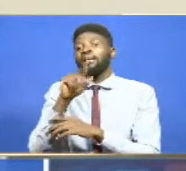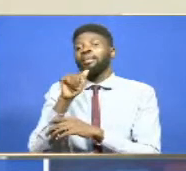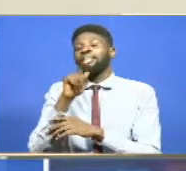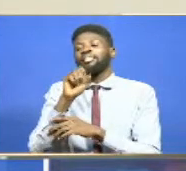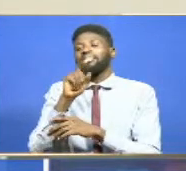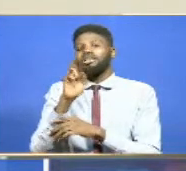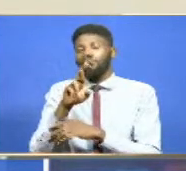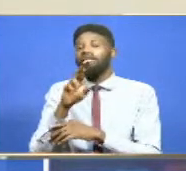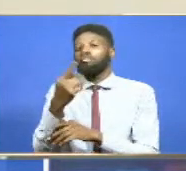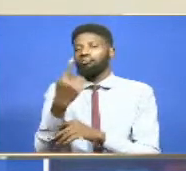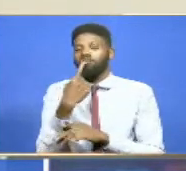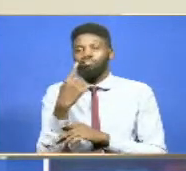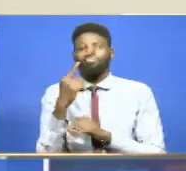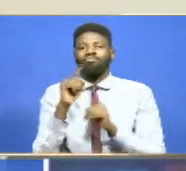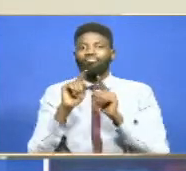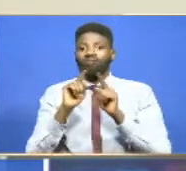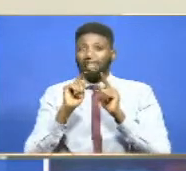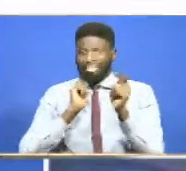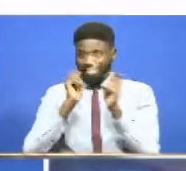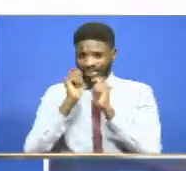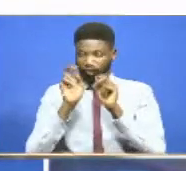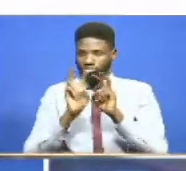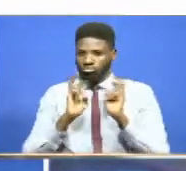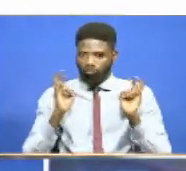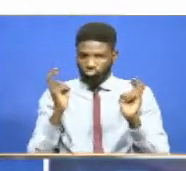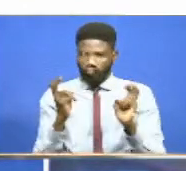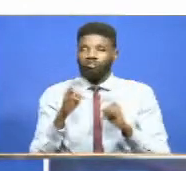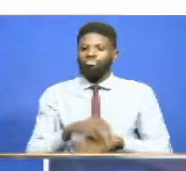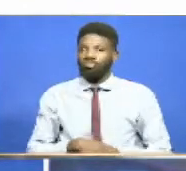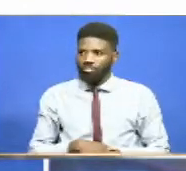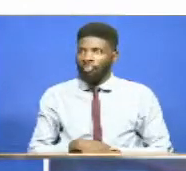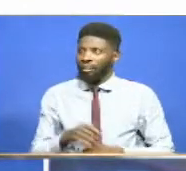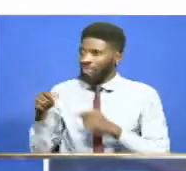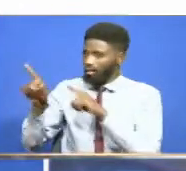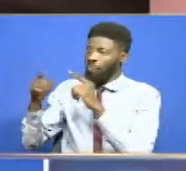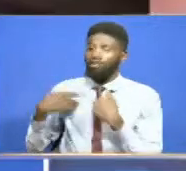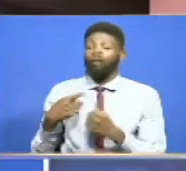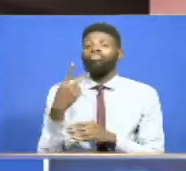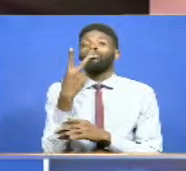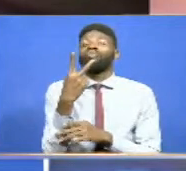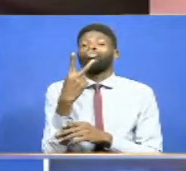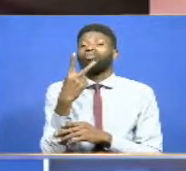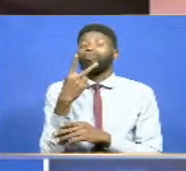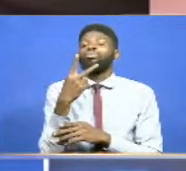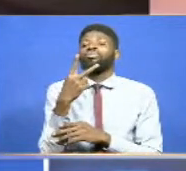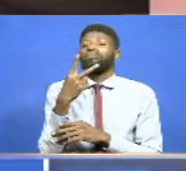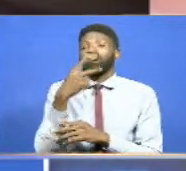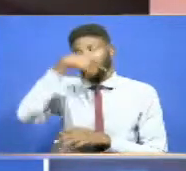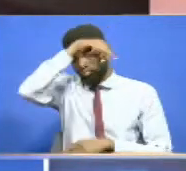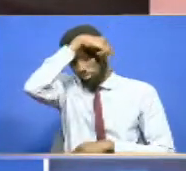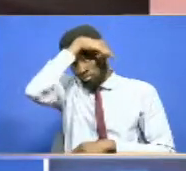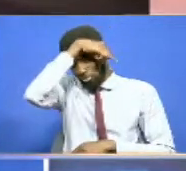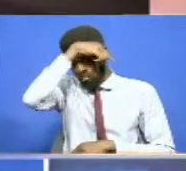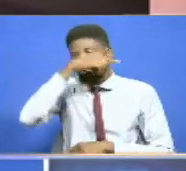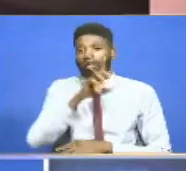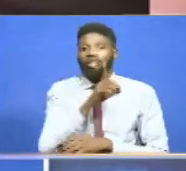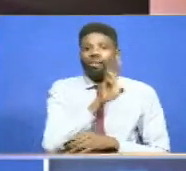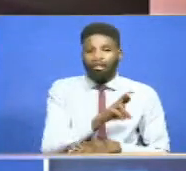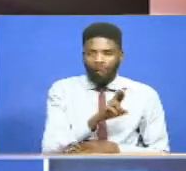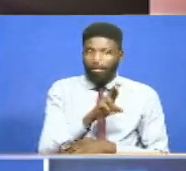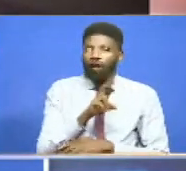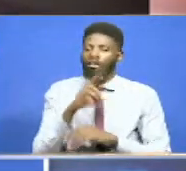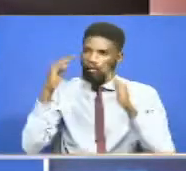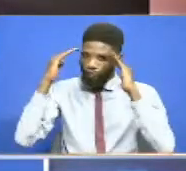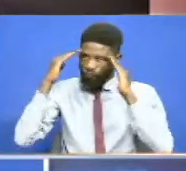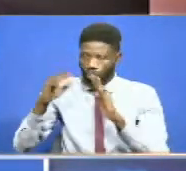Mugenda kutetea ufaafu wake. Profesa Wekesa ana shahada mbili za doctorate, shahada ya uzamifu kwenye sheria katika